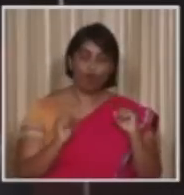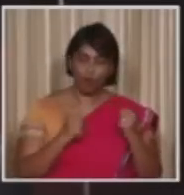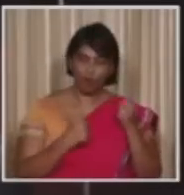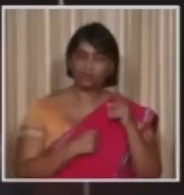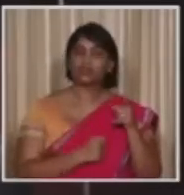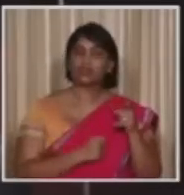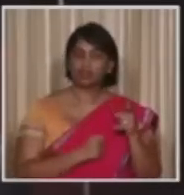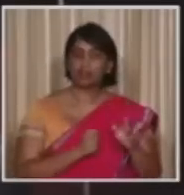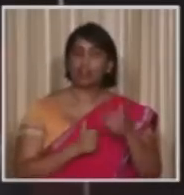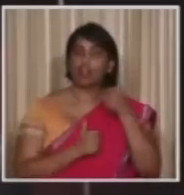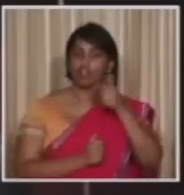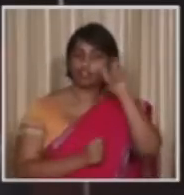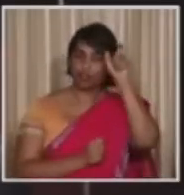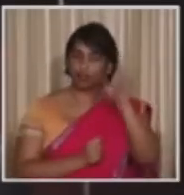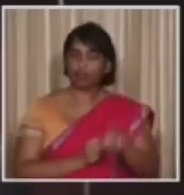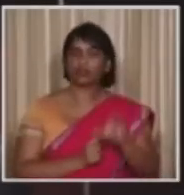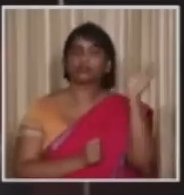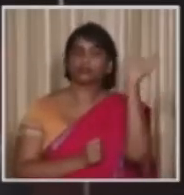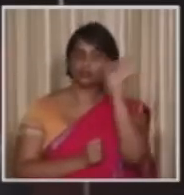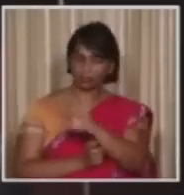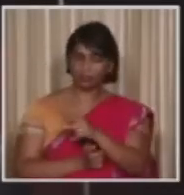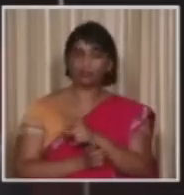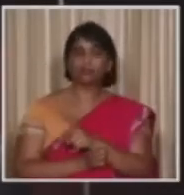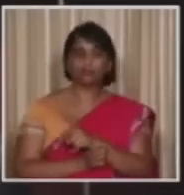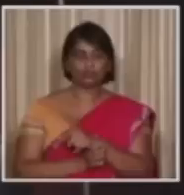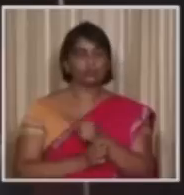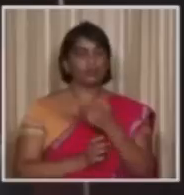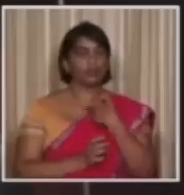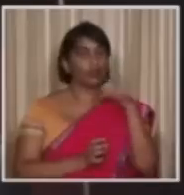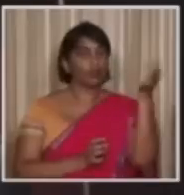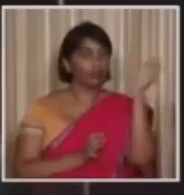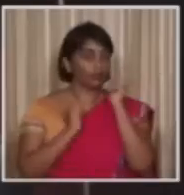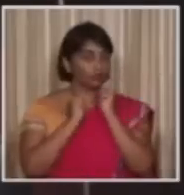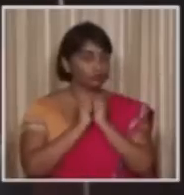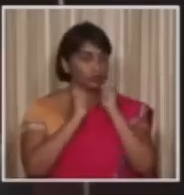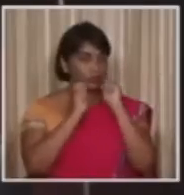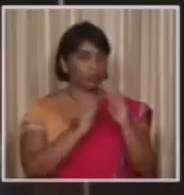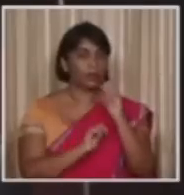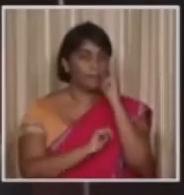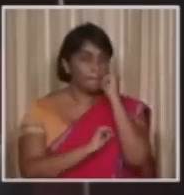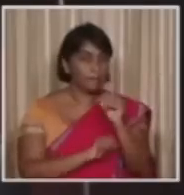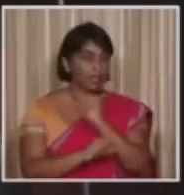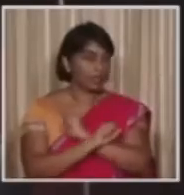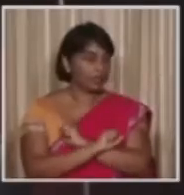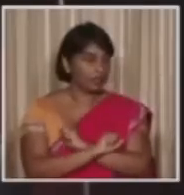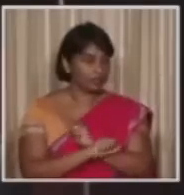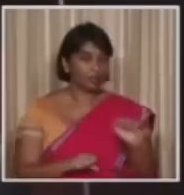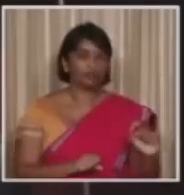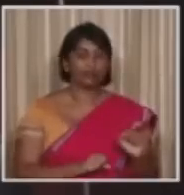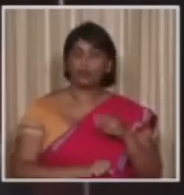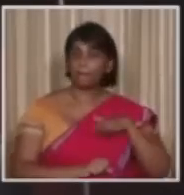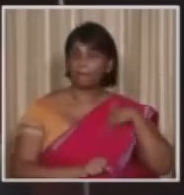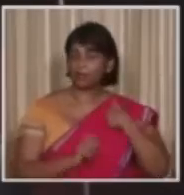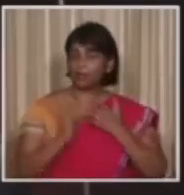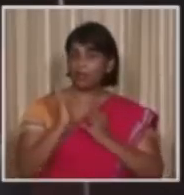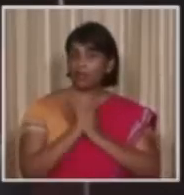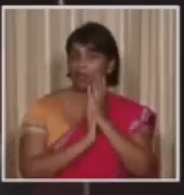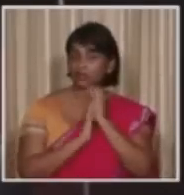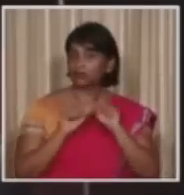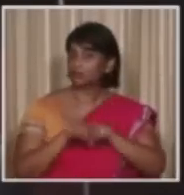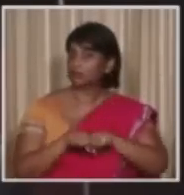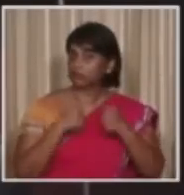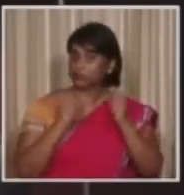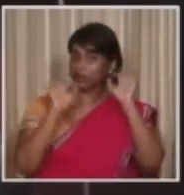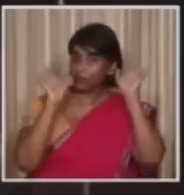කරන්නේ. ඉතින් හොඳම පුද්ගලයා පත් කරන්න ඕනේ. හරිද? පත්වීම් දෙනකොට චෝදනා නැති මූලික අයිතිවාසිකම් කඩ